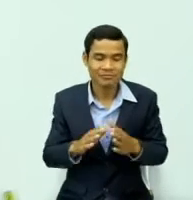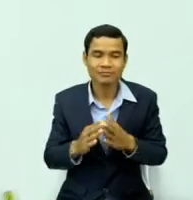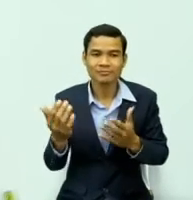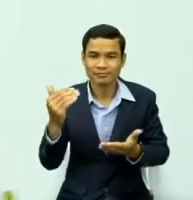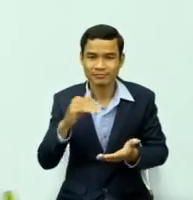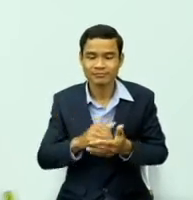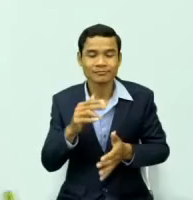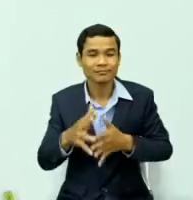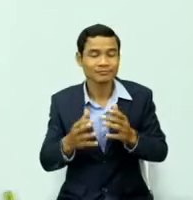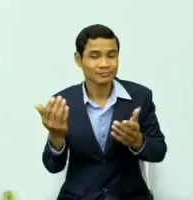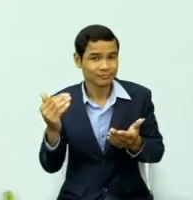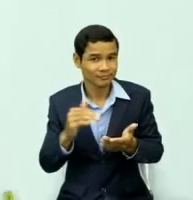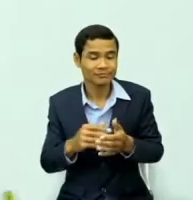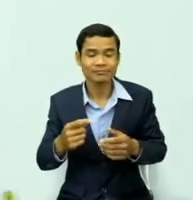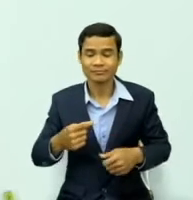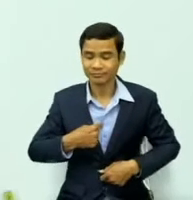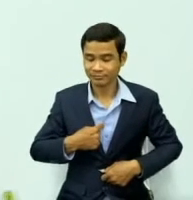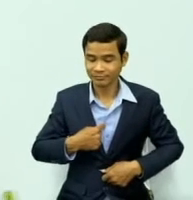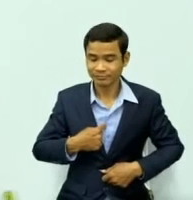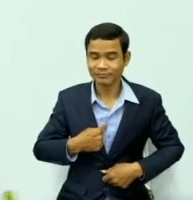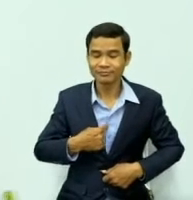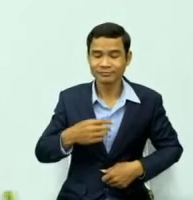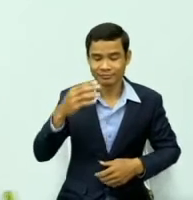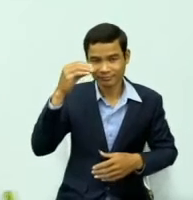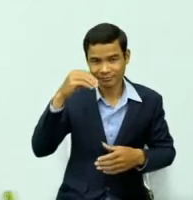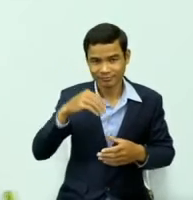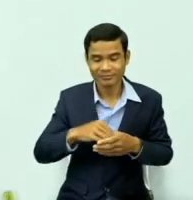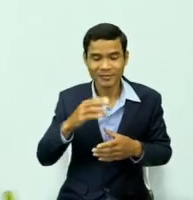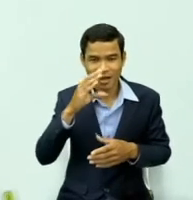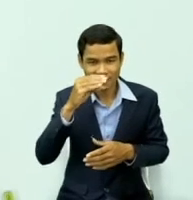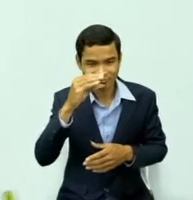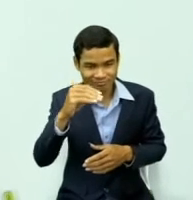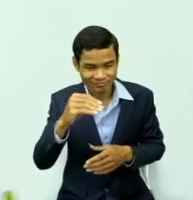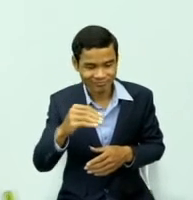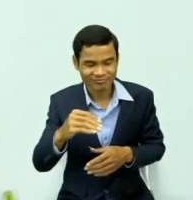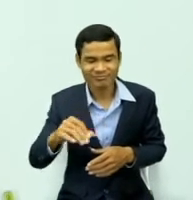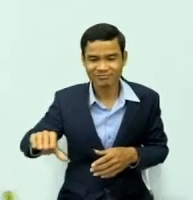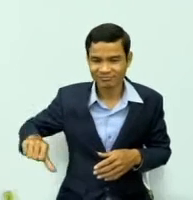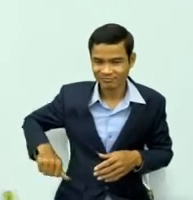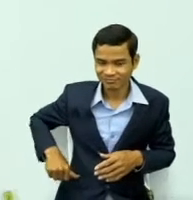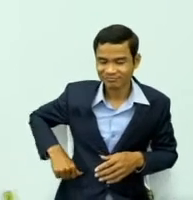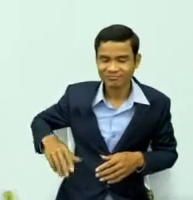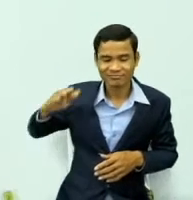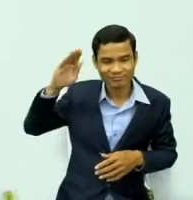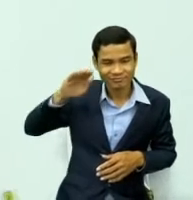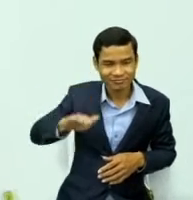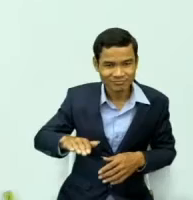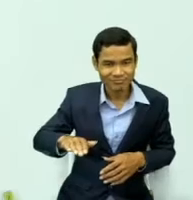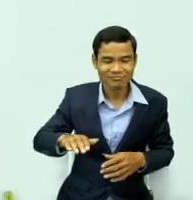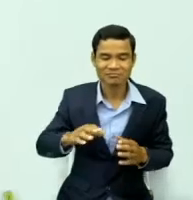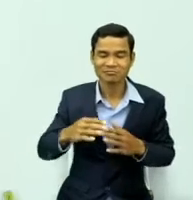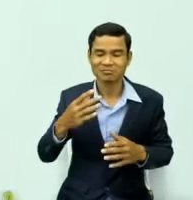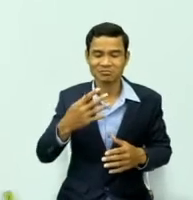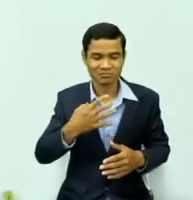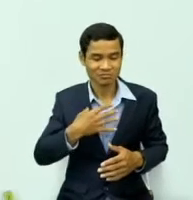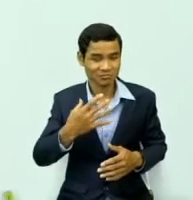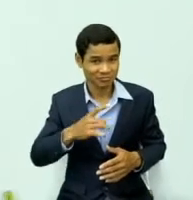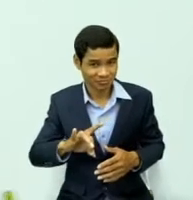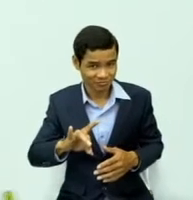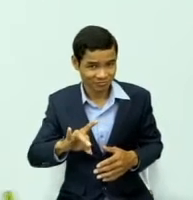chấp đàm nhóm thốt đi dễ nhé nhớ ổn rút trắng pro lạnh